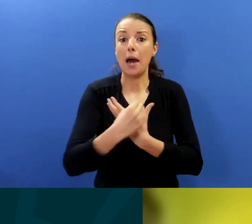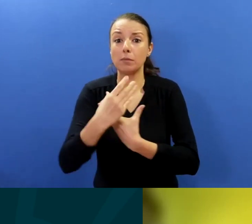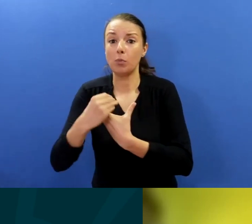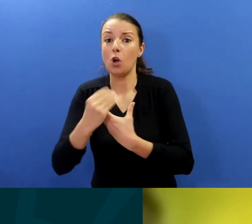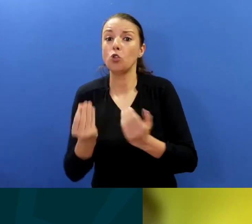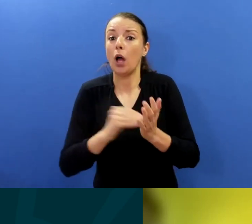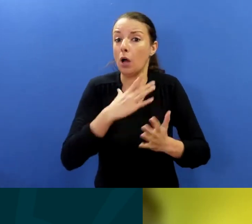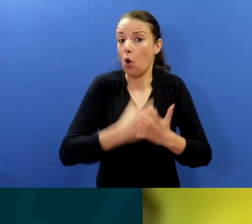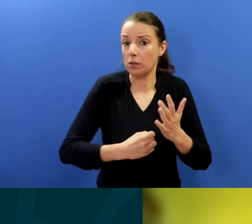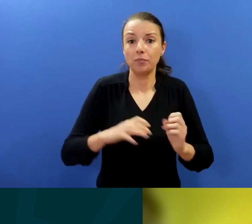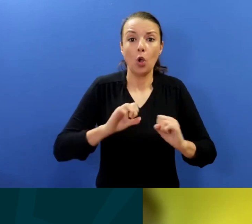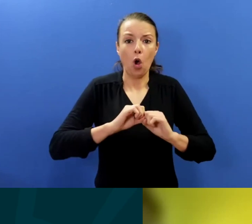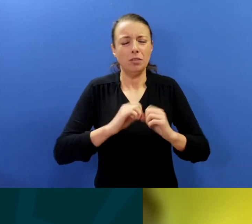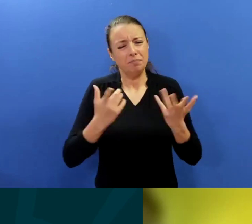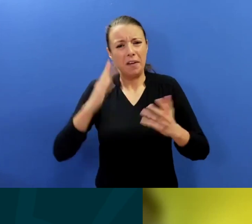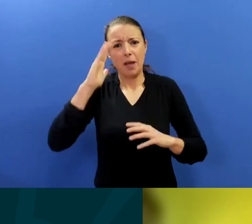said.